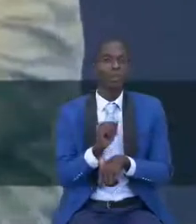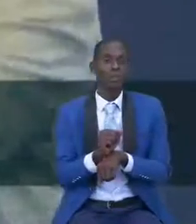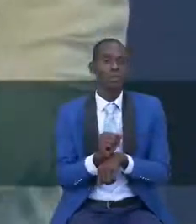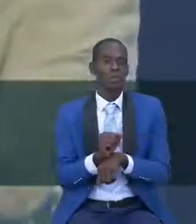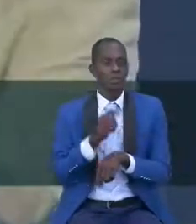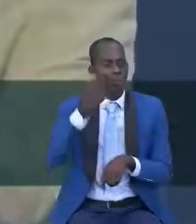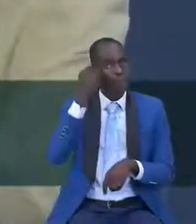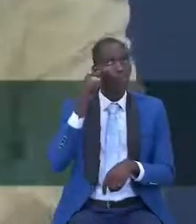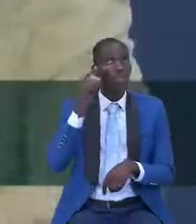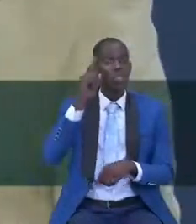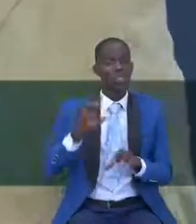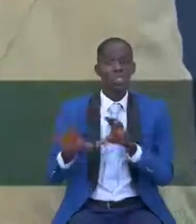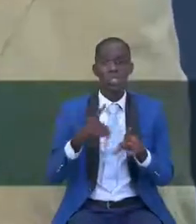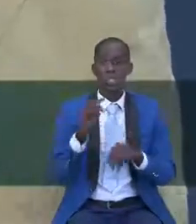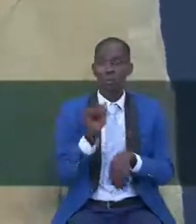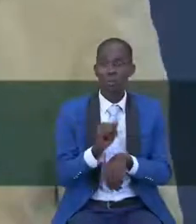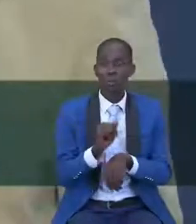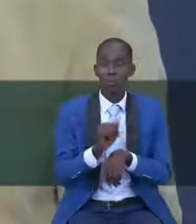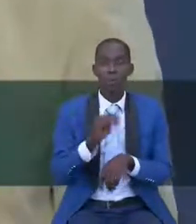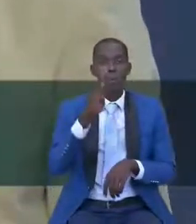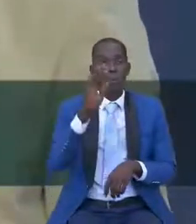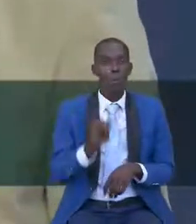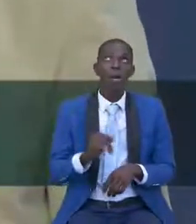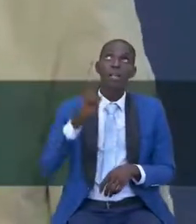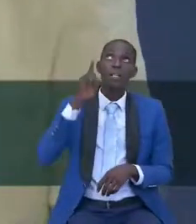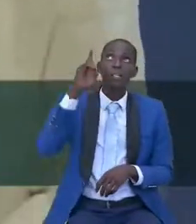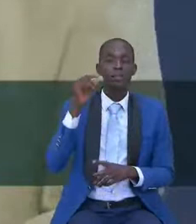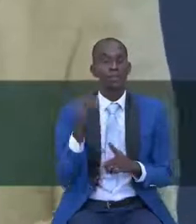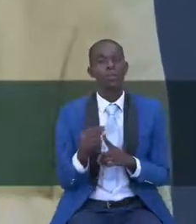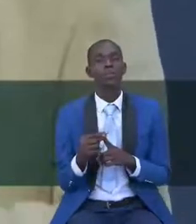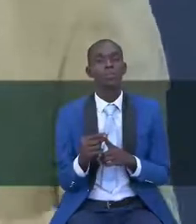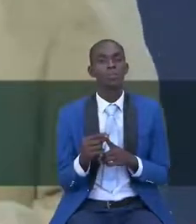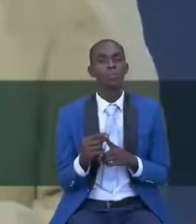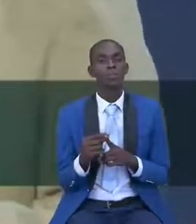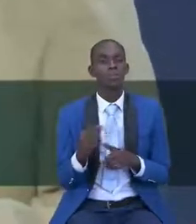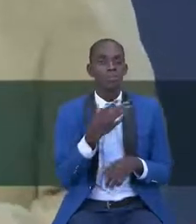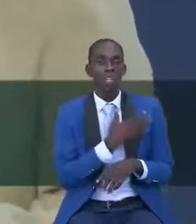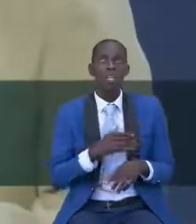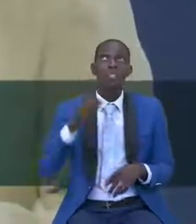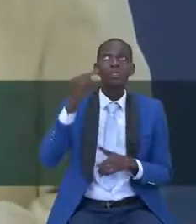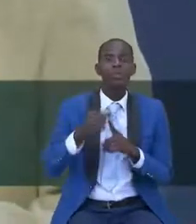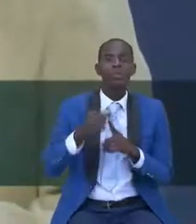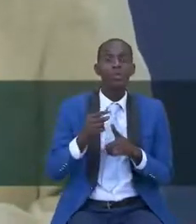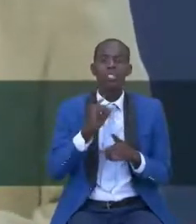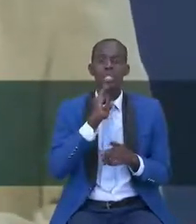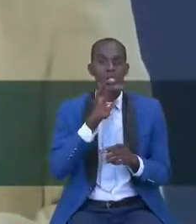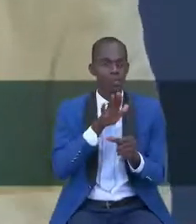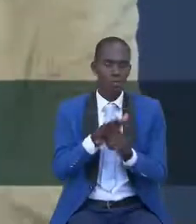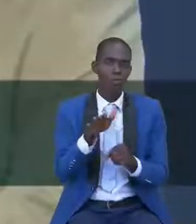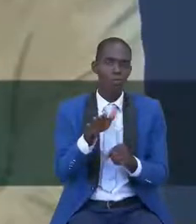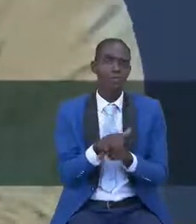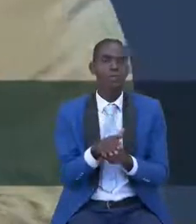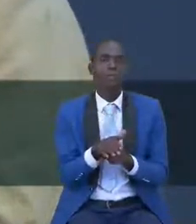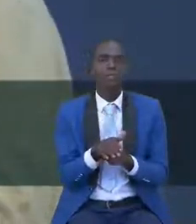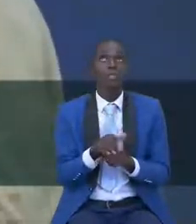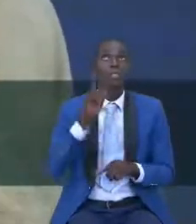œuvres, sa parole et ses œuvres. Parce qu'il fait les œuvres par sa parole.